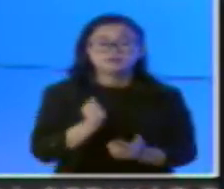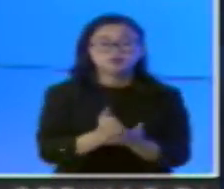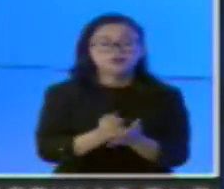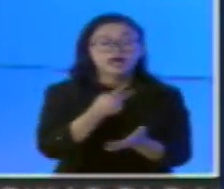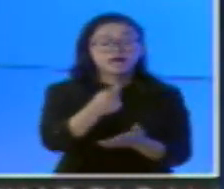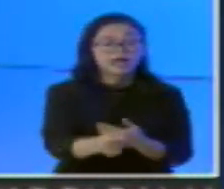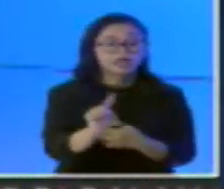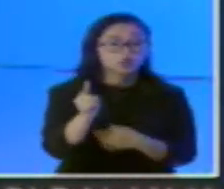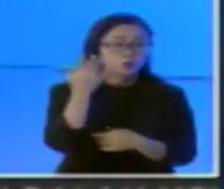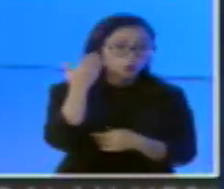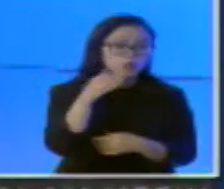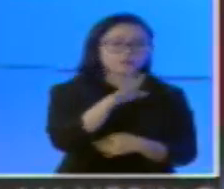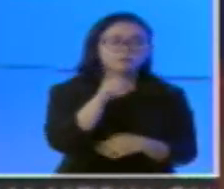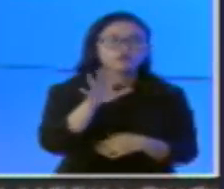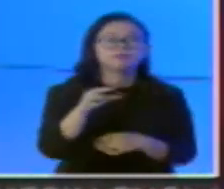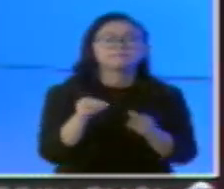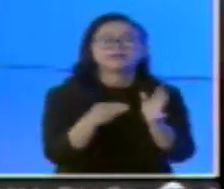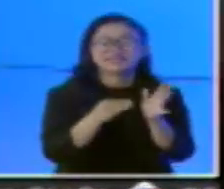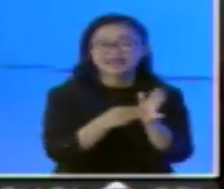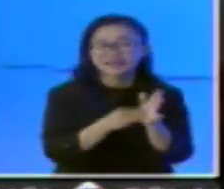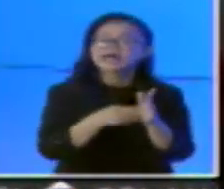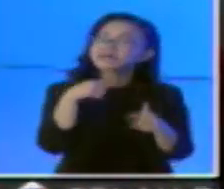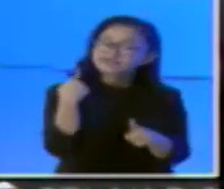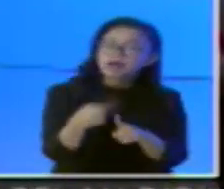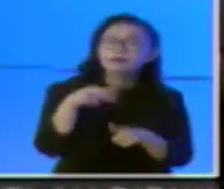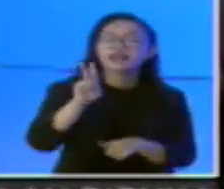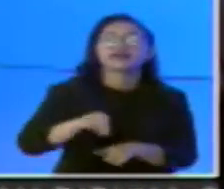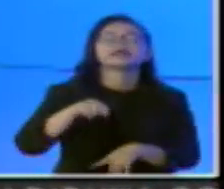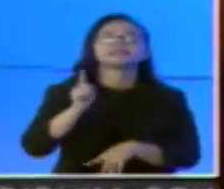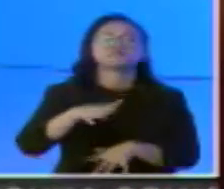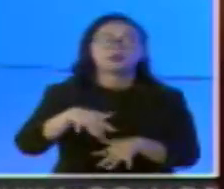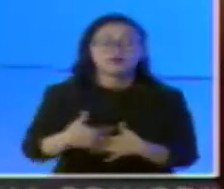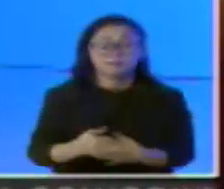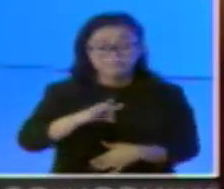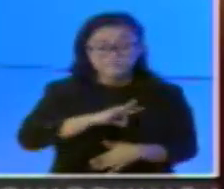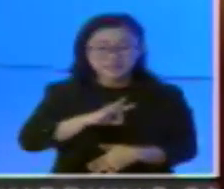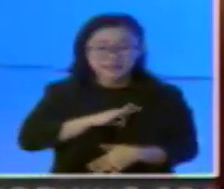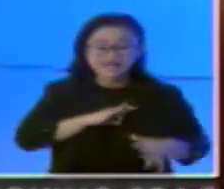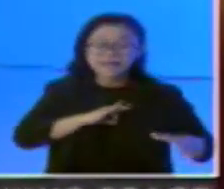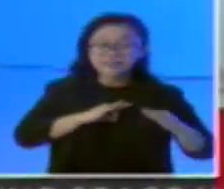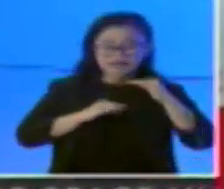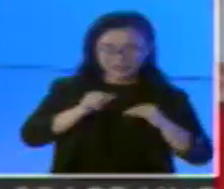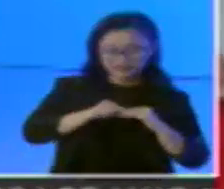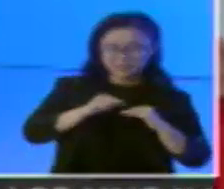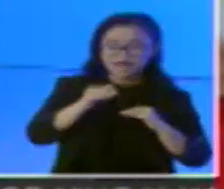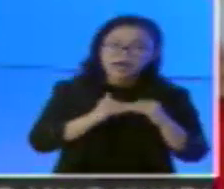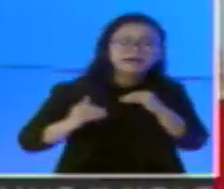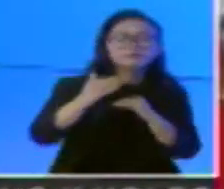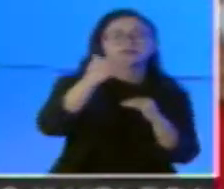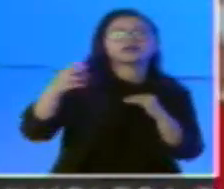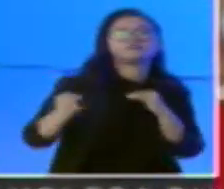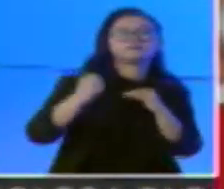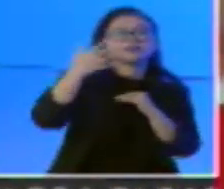yang awalnya sekitar 55 miliar rupiah akhirnya ditambah karena raihan medali melampaui target dengan total 267